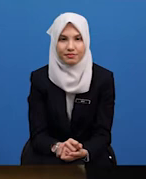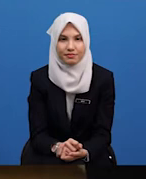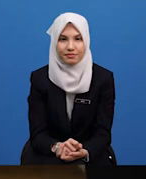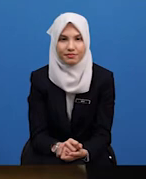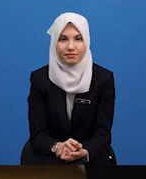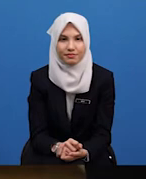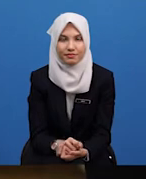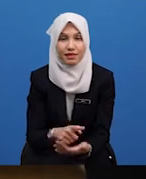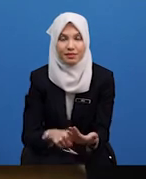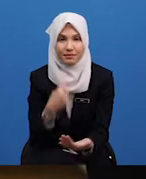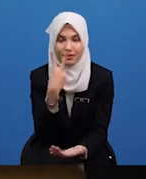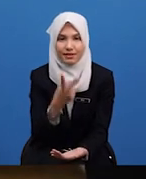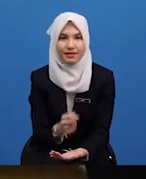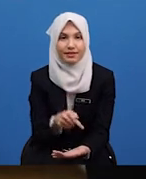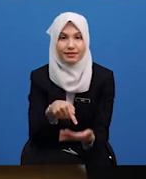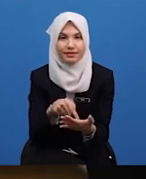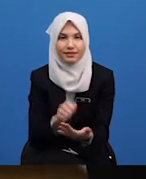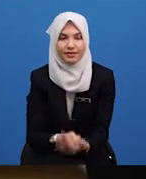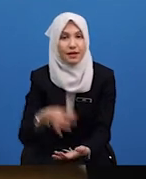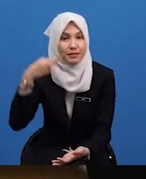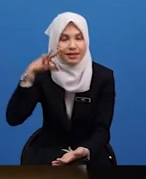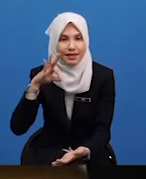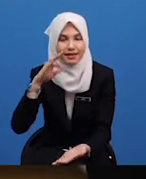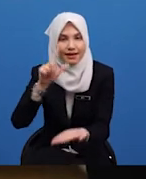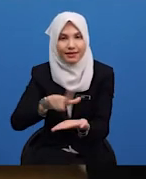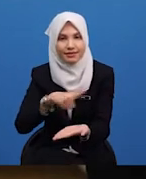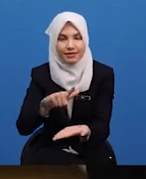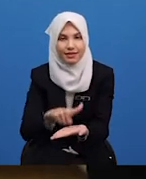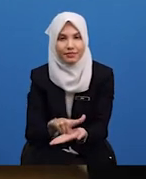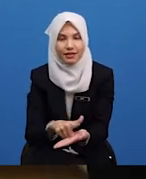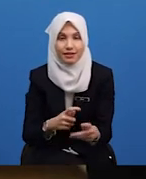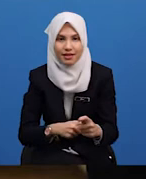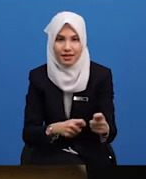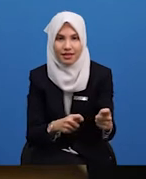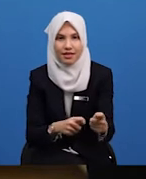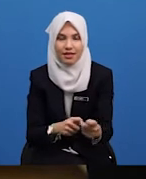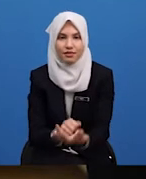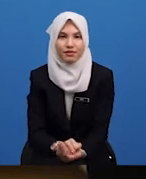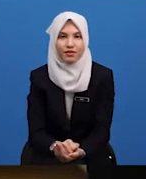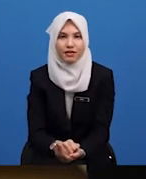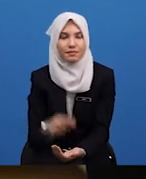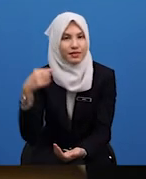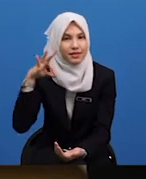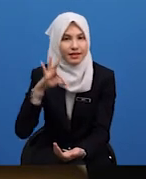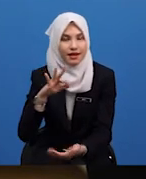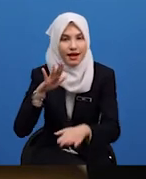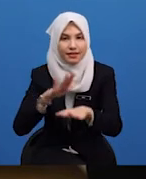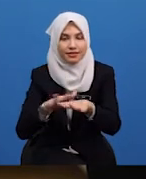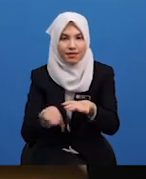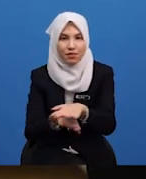Jadi apa yang dapat kita lihat di sini, petikan ghazal ini menggunakan teknik tremolo dan petikan atas dan ke